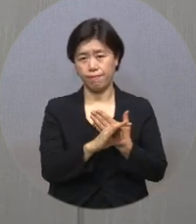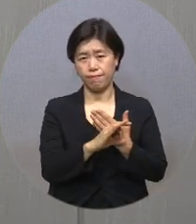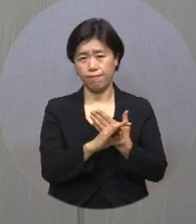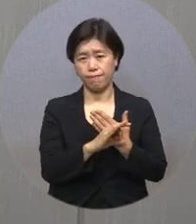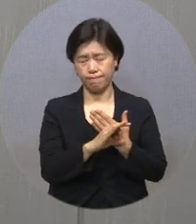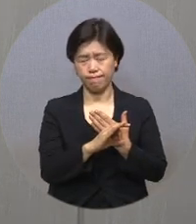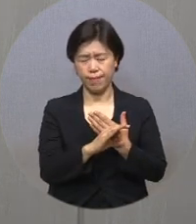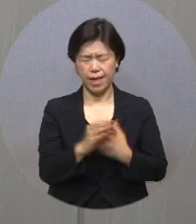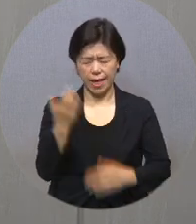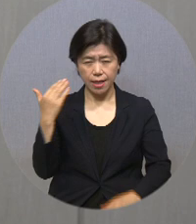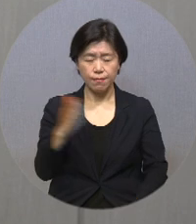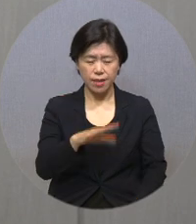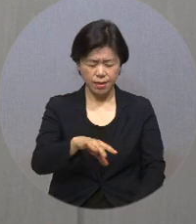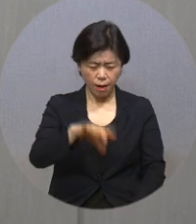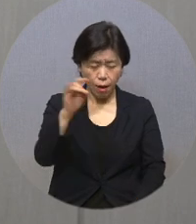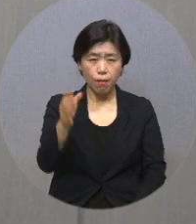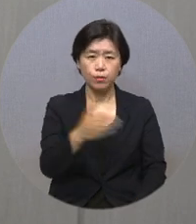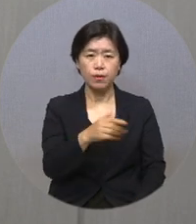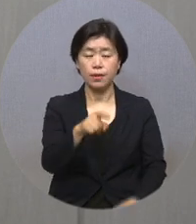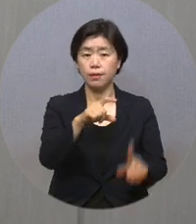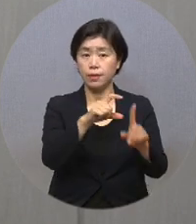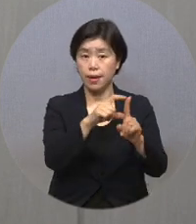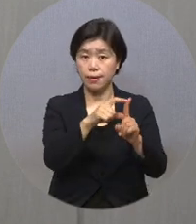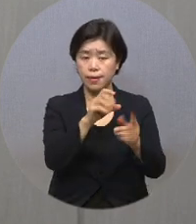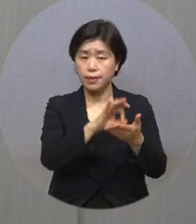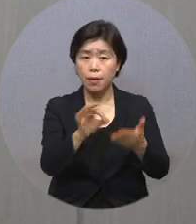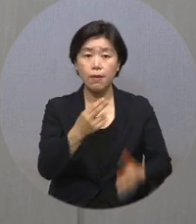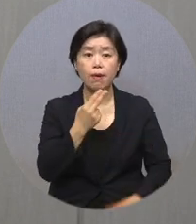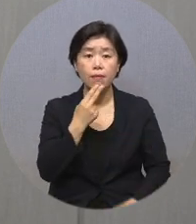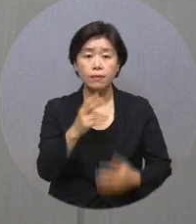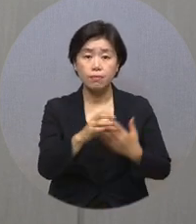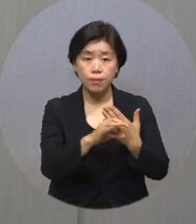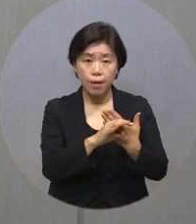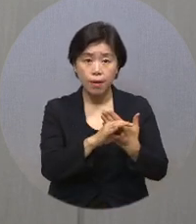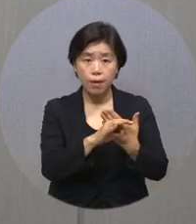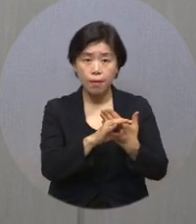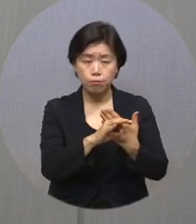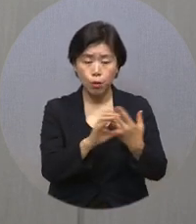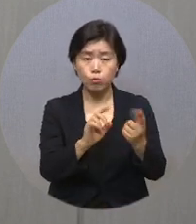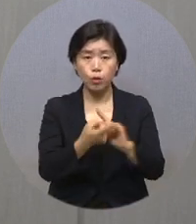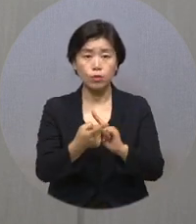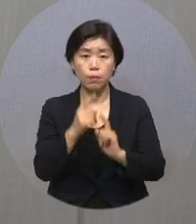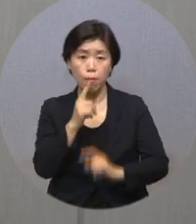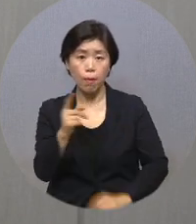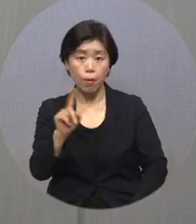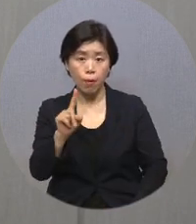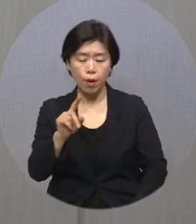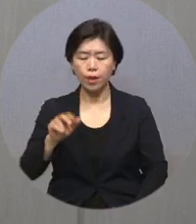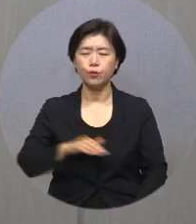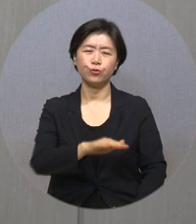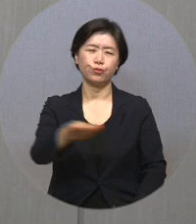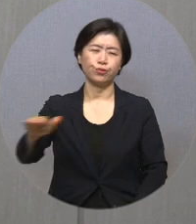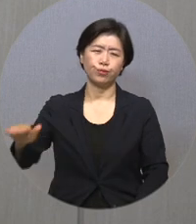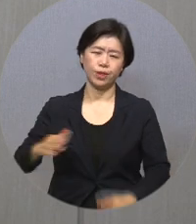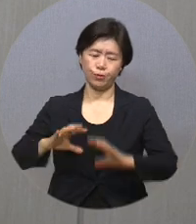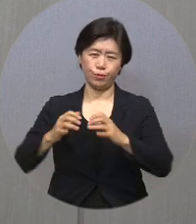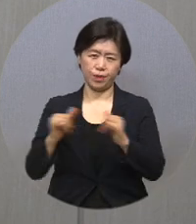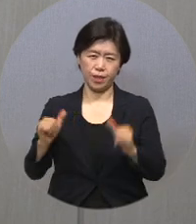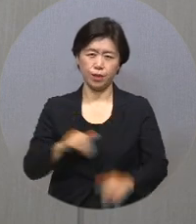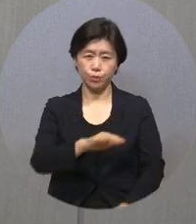아예 없어졌으며 우리 국민, 우리 정치, 우리 경제, 우리